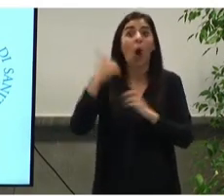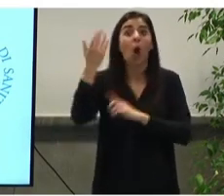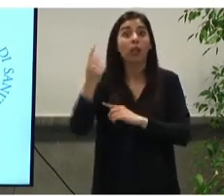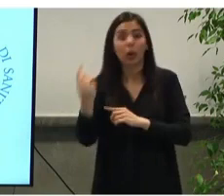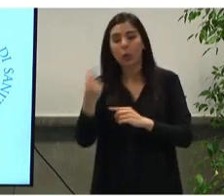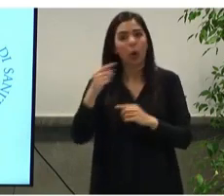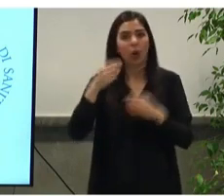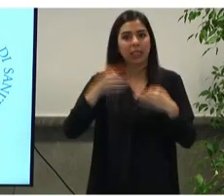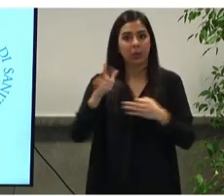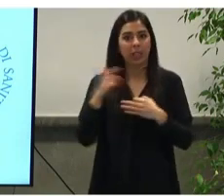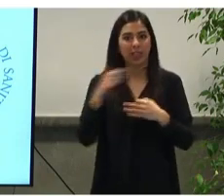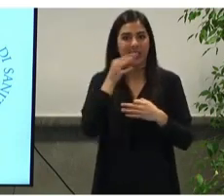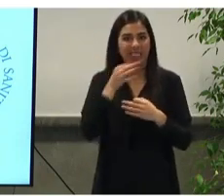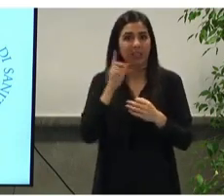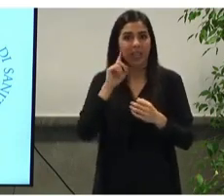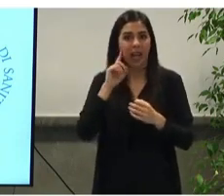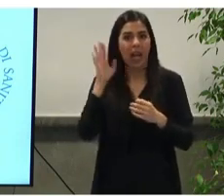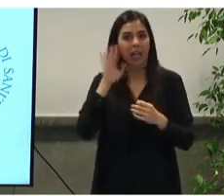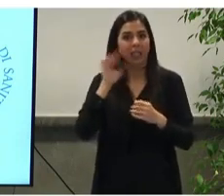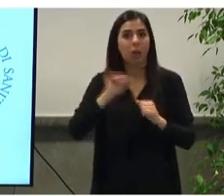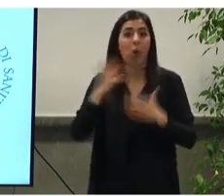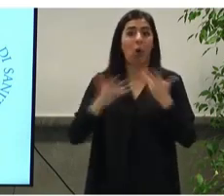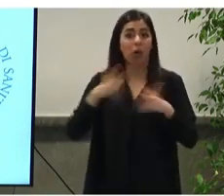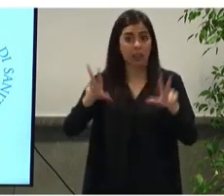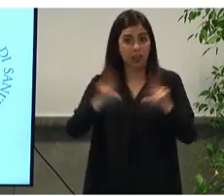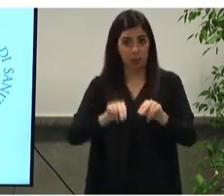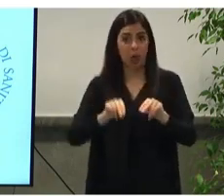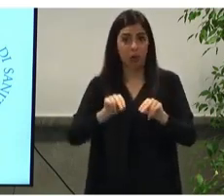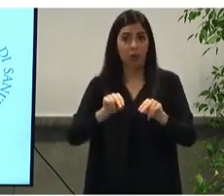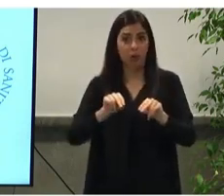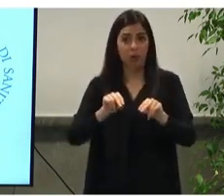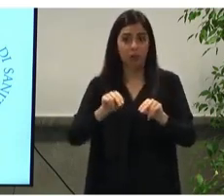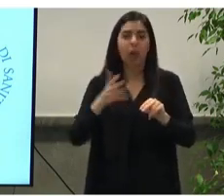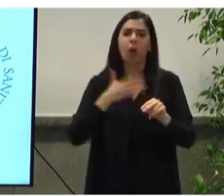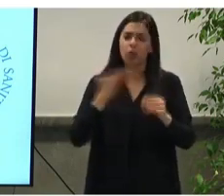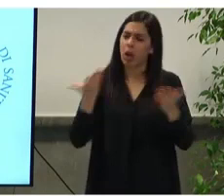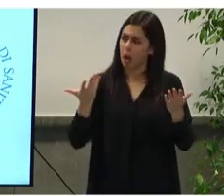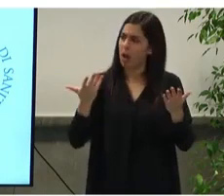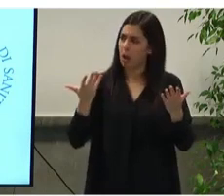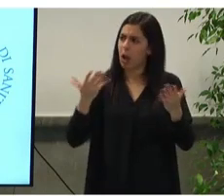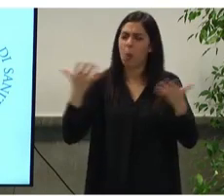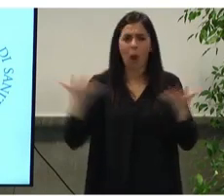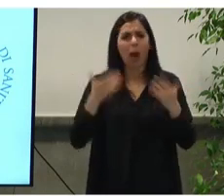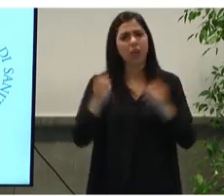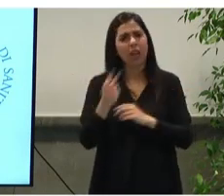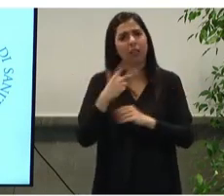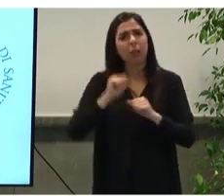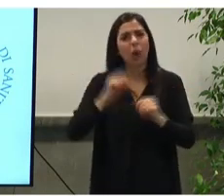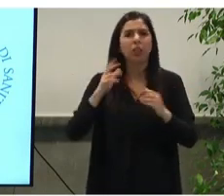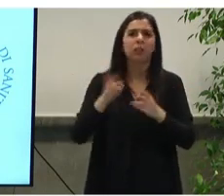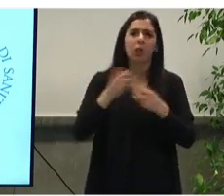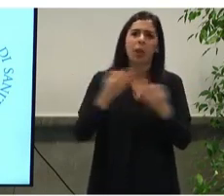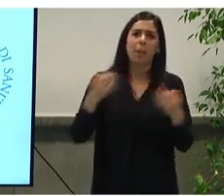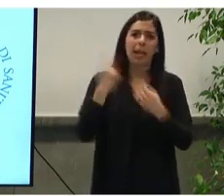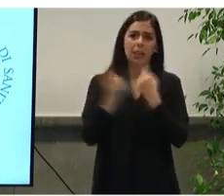margine che può essere sfruttato per, diciamo, gestire meglio la situazione. Però insomma non, ovviamente non siamo